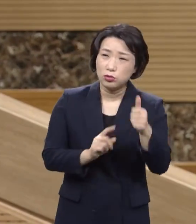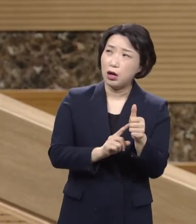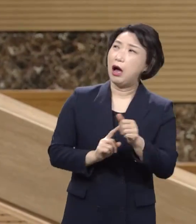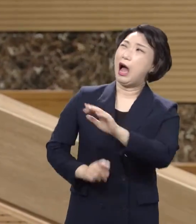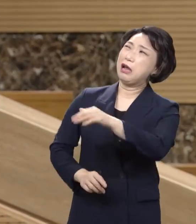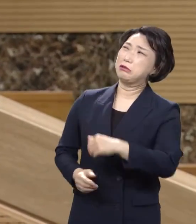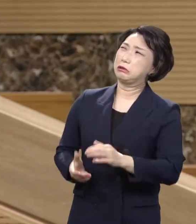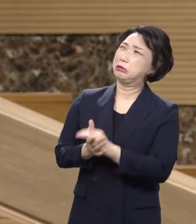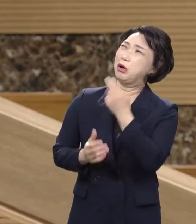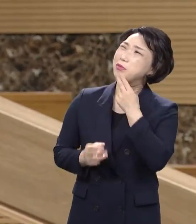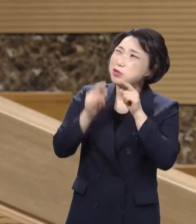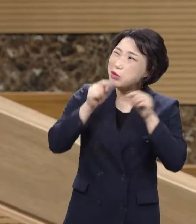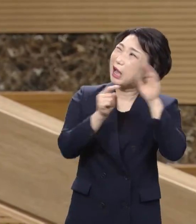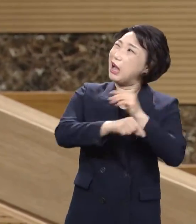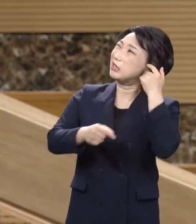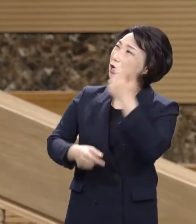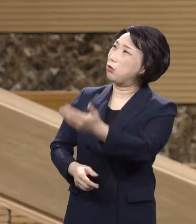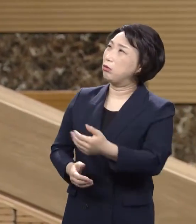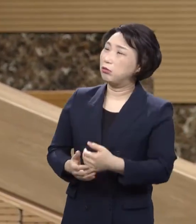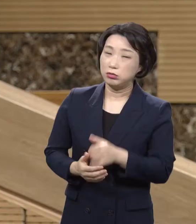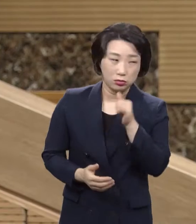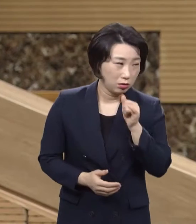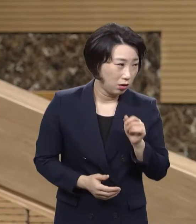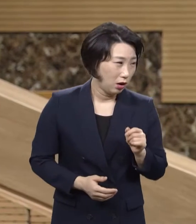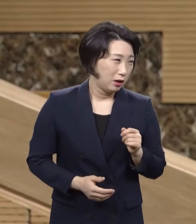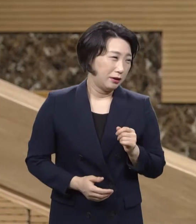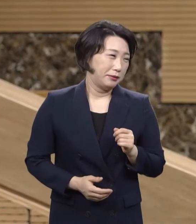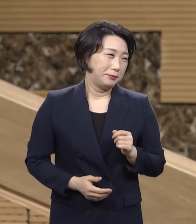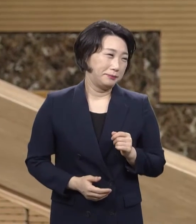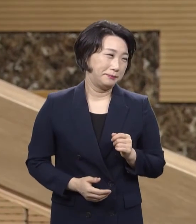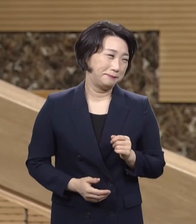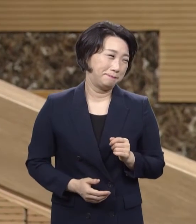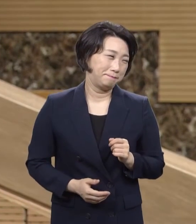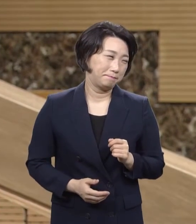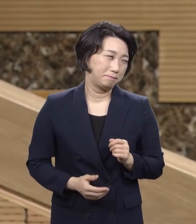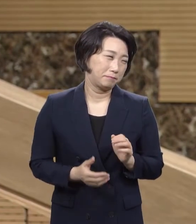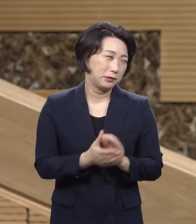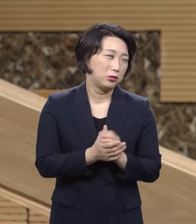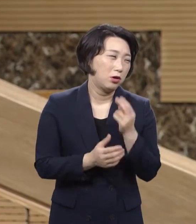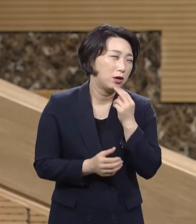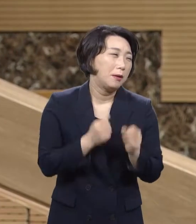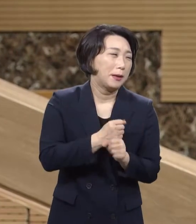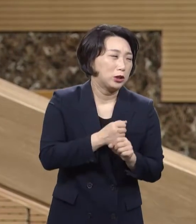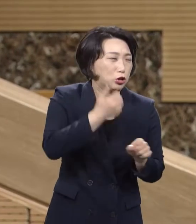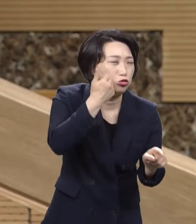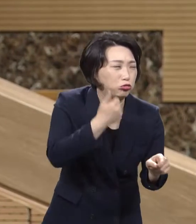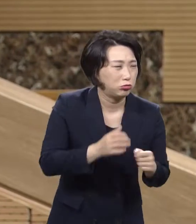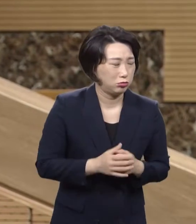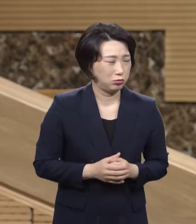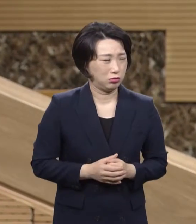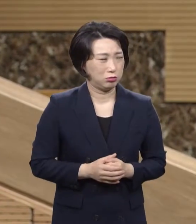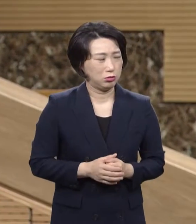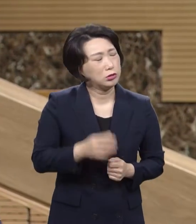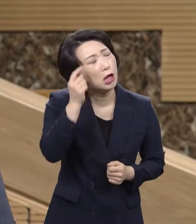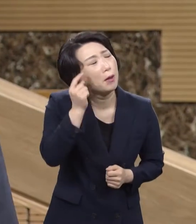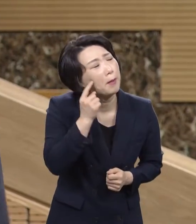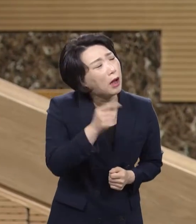그럼 기도 안 하면 지옥 가냐? 이런 사람 있지. 그럼 기도 못하게 하는 것이 누구냐를